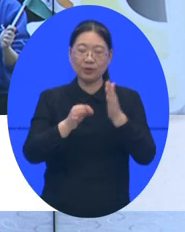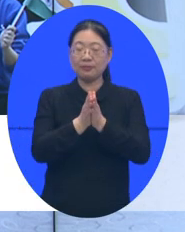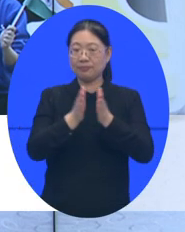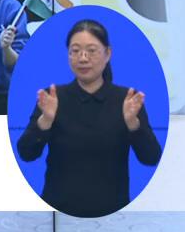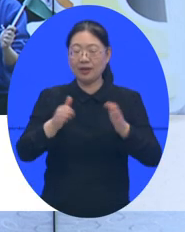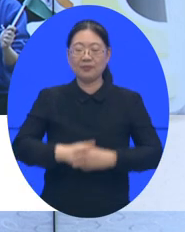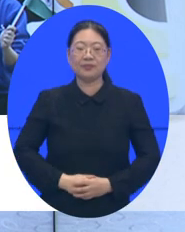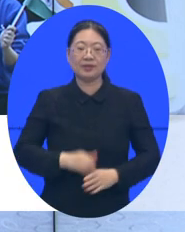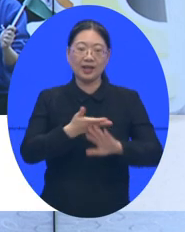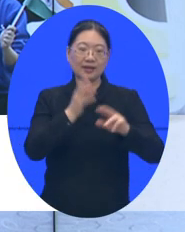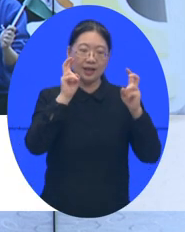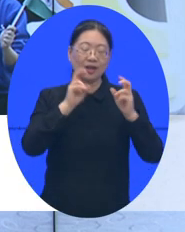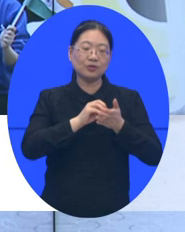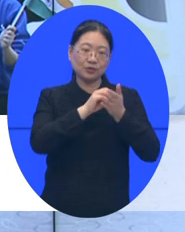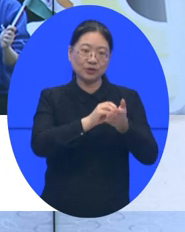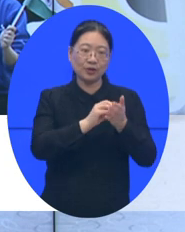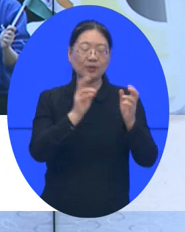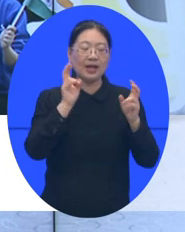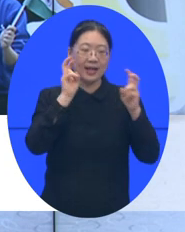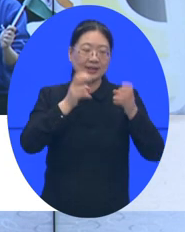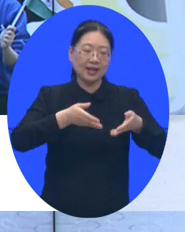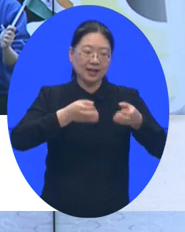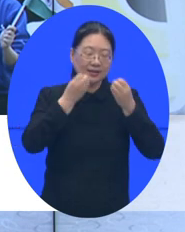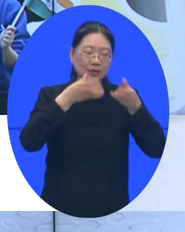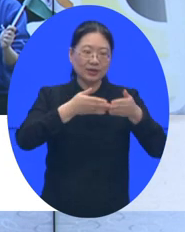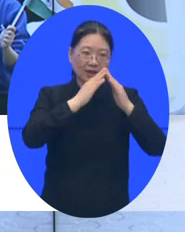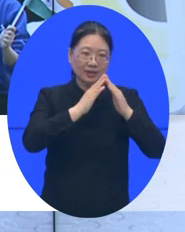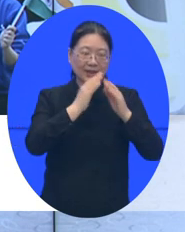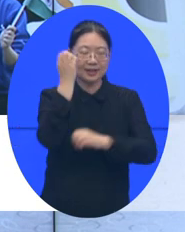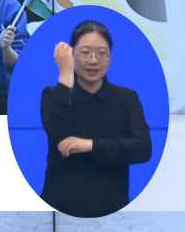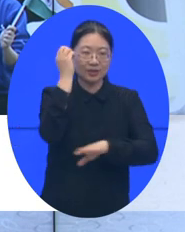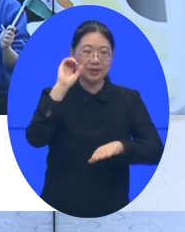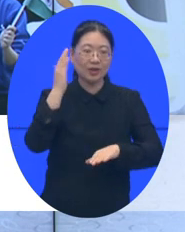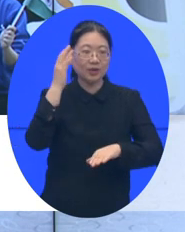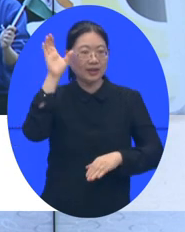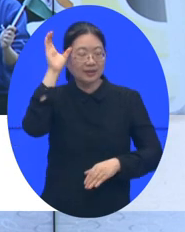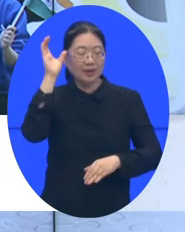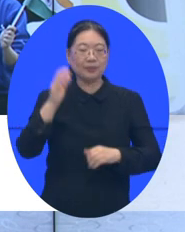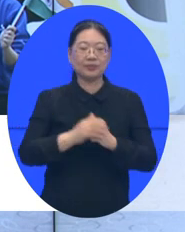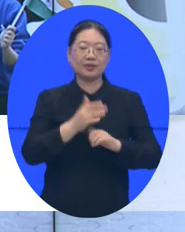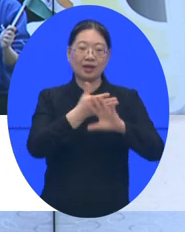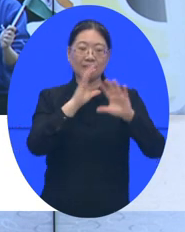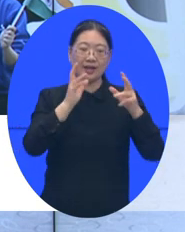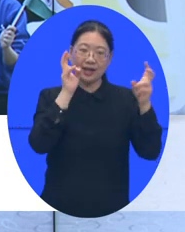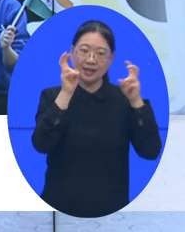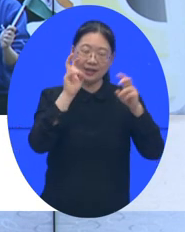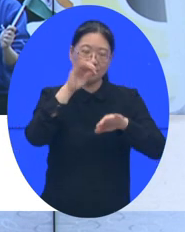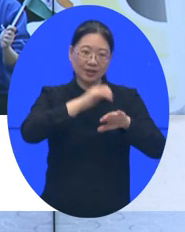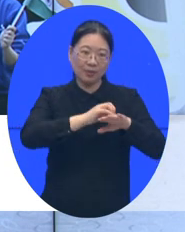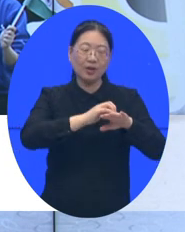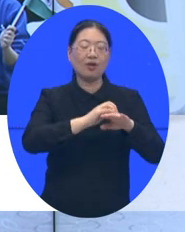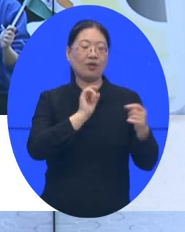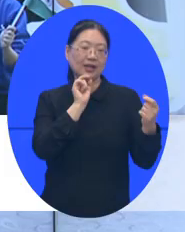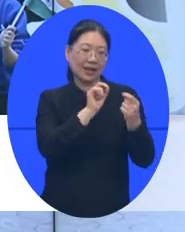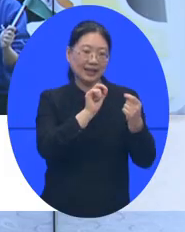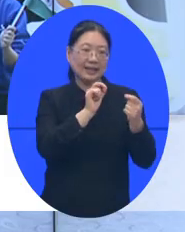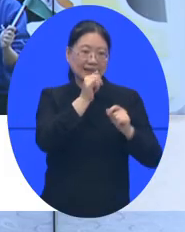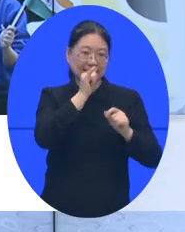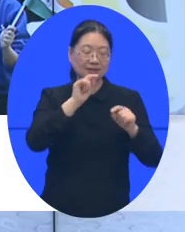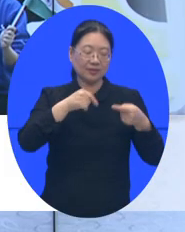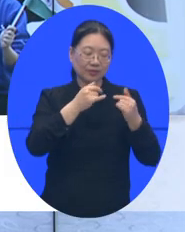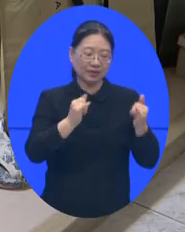시작되는데요 해외 취업과 창업에 발판이 될 것으로 기대됩니다 본격적인 해외 기업 연수를 앞둔 참여자들을